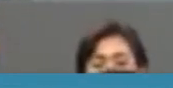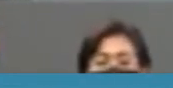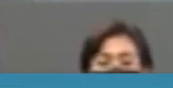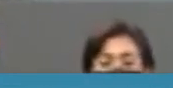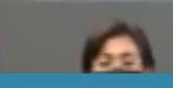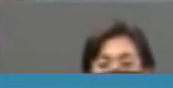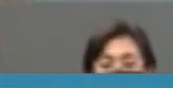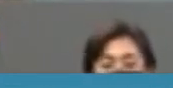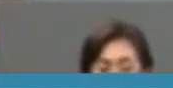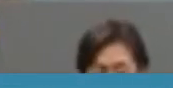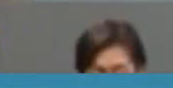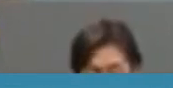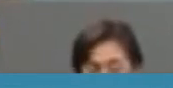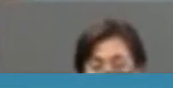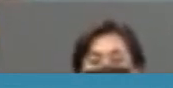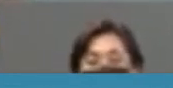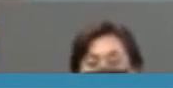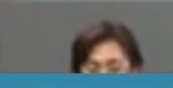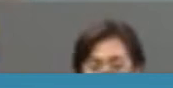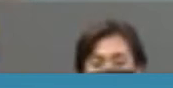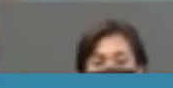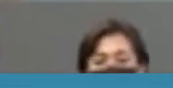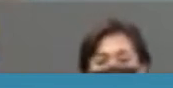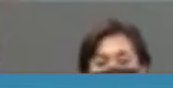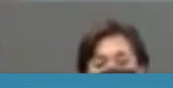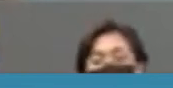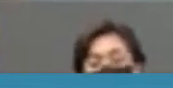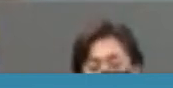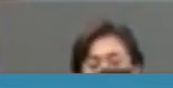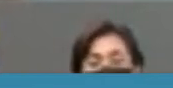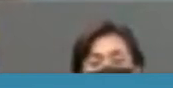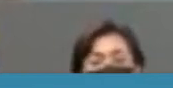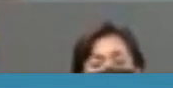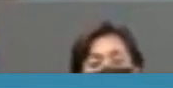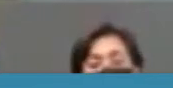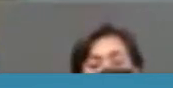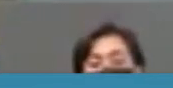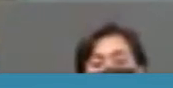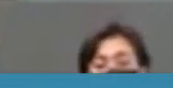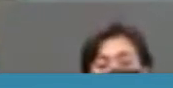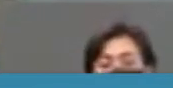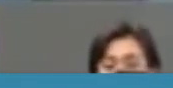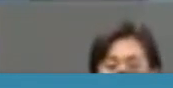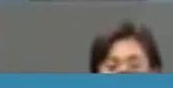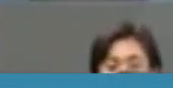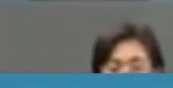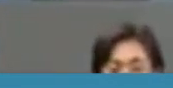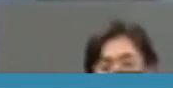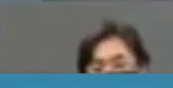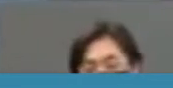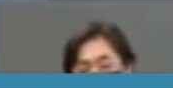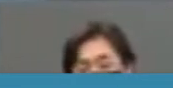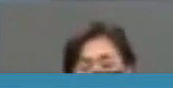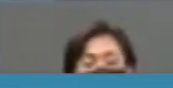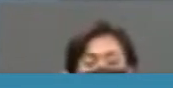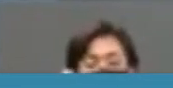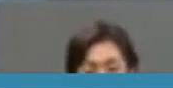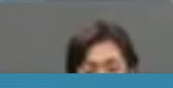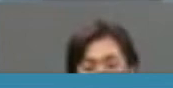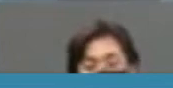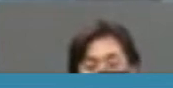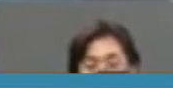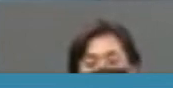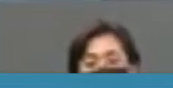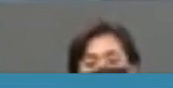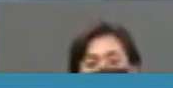ในช่วงระหว่างปี2567ถึง2570ซึ่งมาตรการพัฒนาคุณภาพชีวิตสมาชิกกองทุนหมู่บ้านและชุม